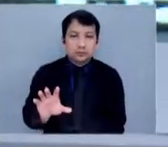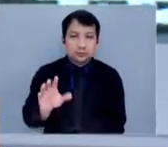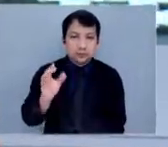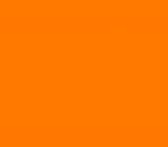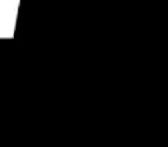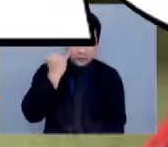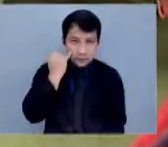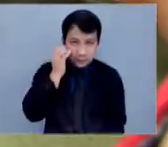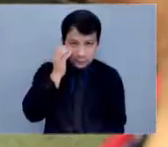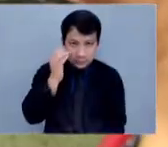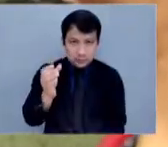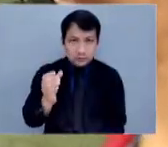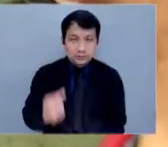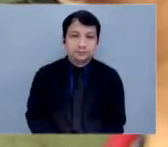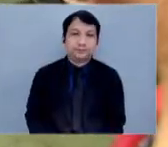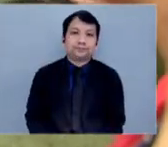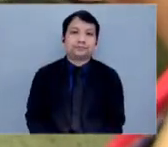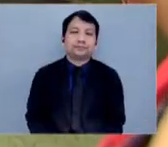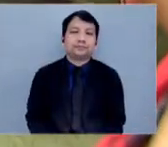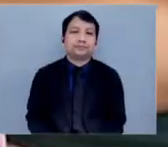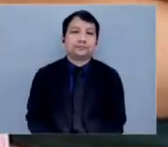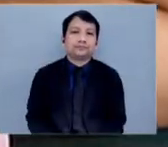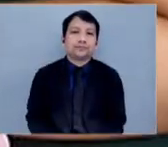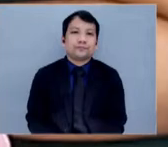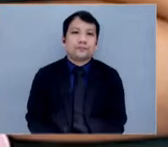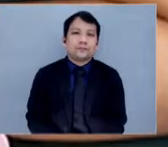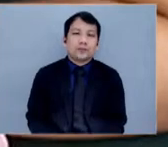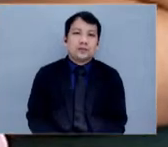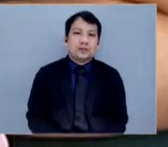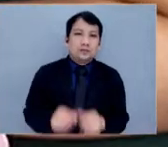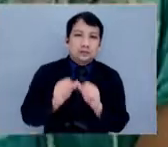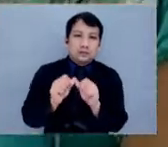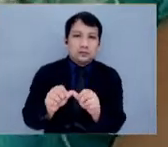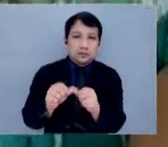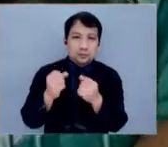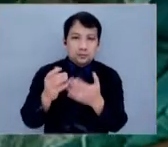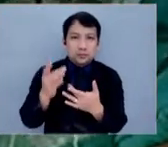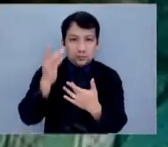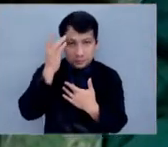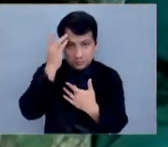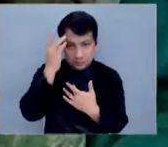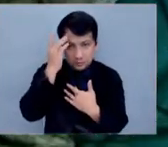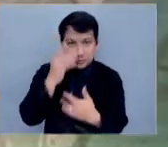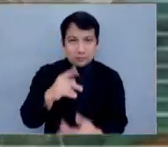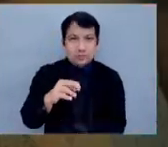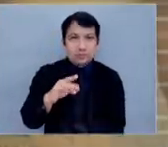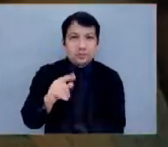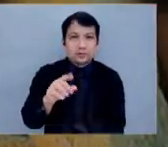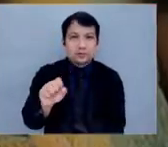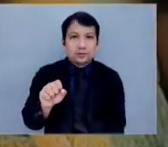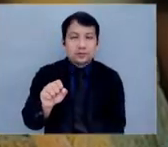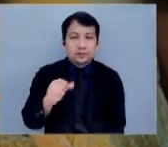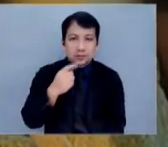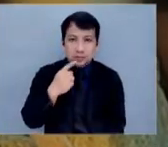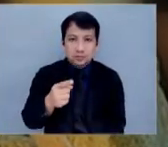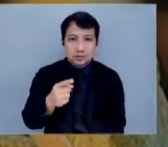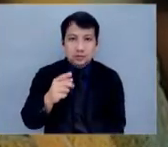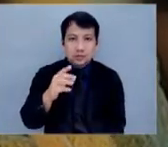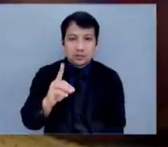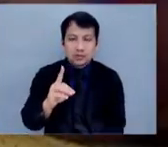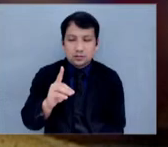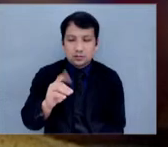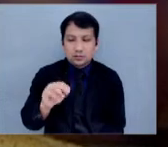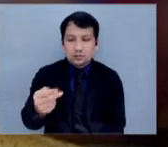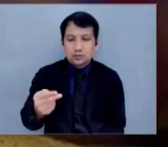Cosico. Patuloy pang dumarami ang kaso ng pertussis sa bansa ayon sa Department of Health. Sa huling datos ng